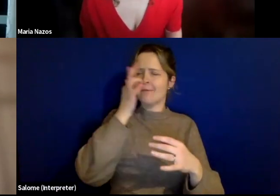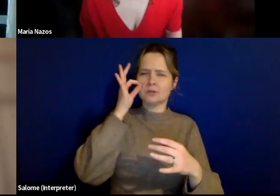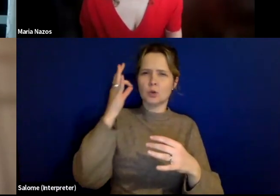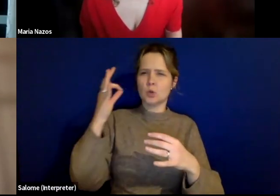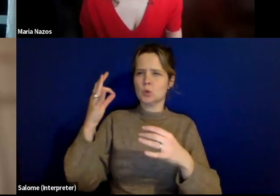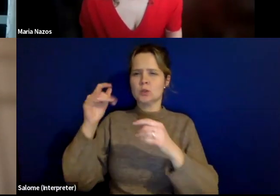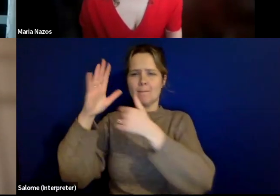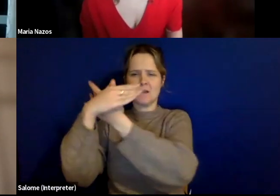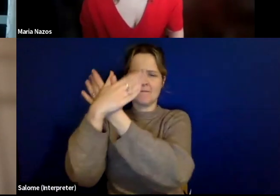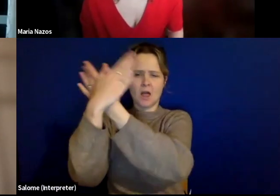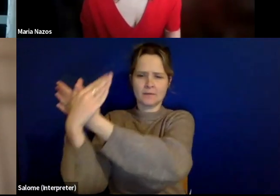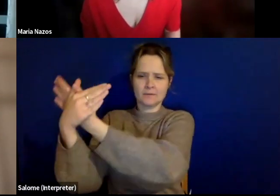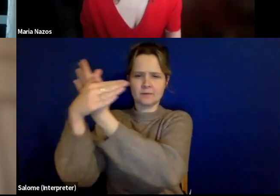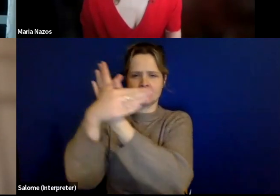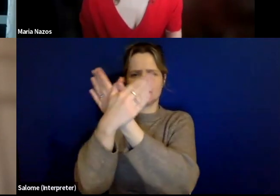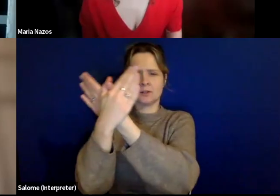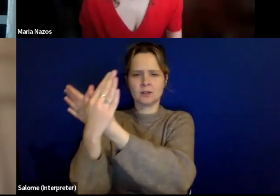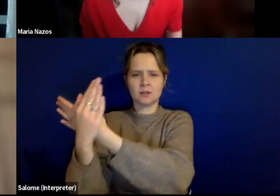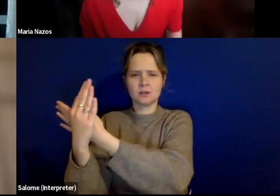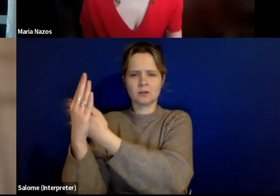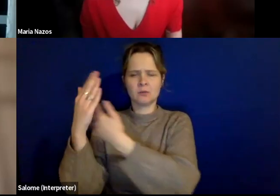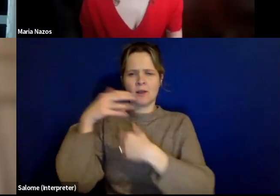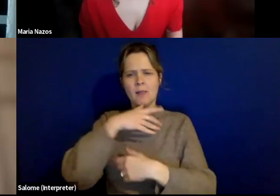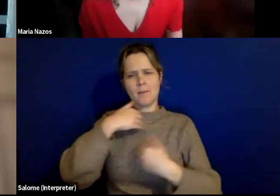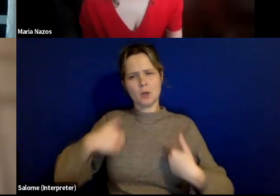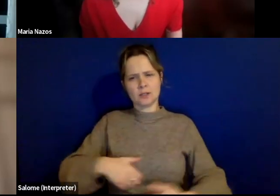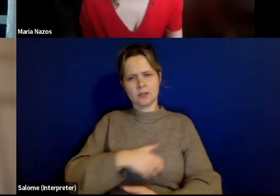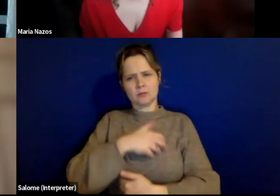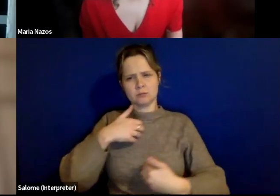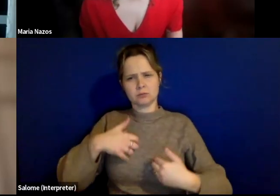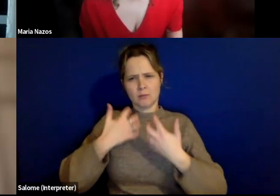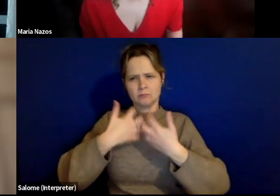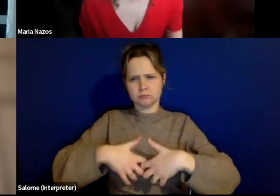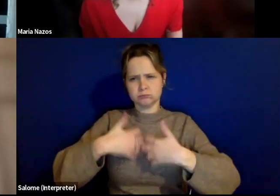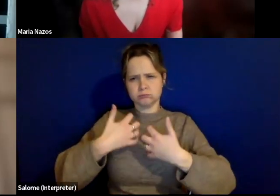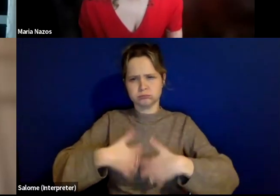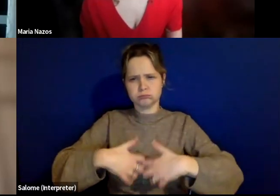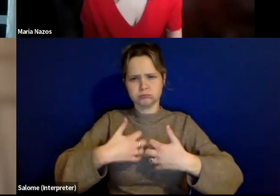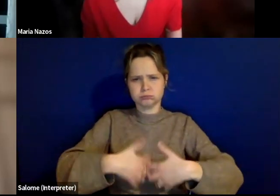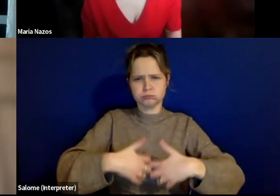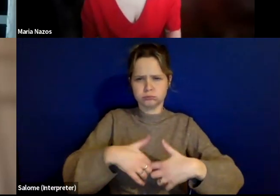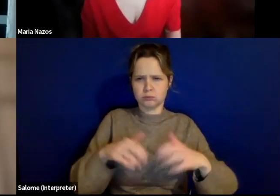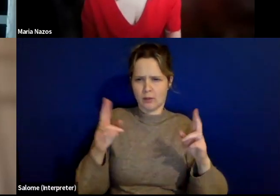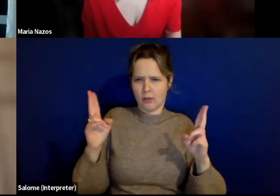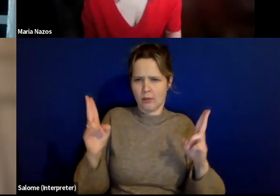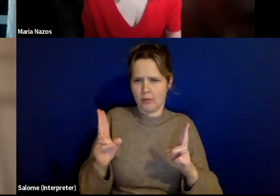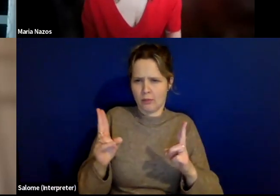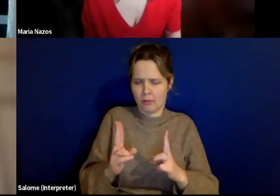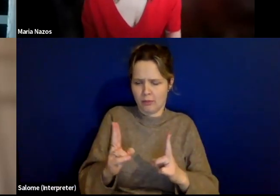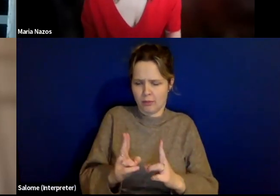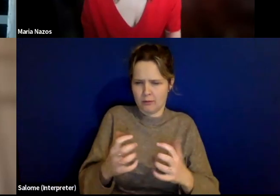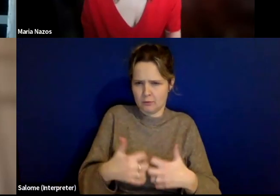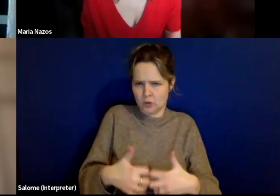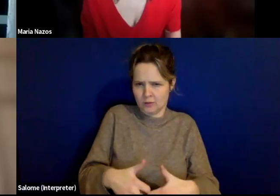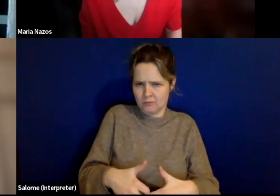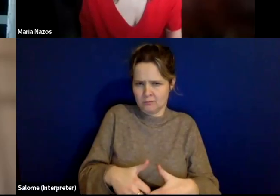butterflies. Inside the body, machines work away, smaller and smaller